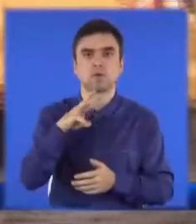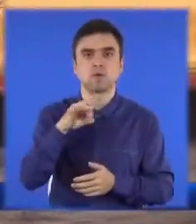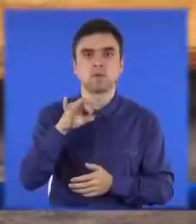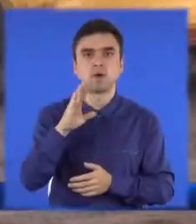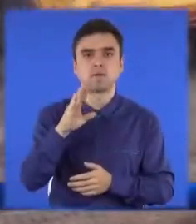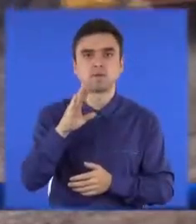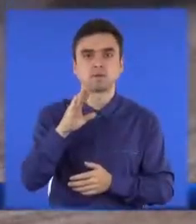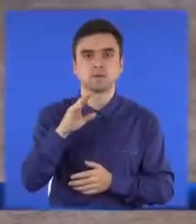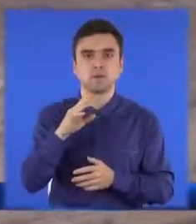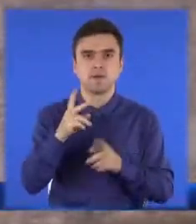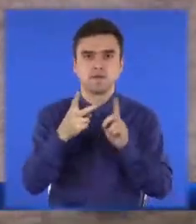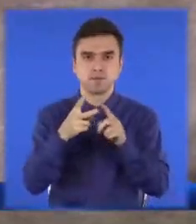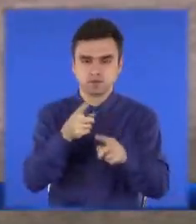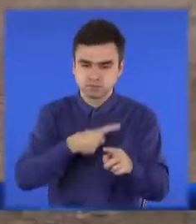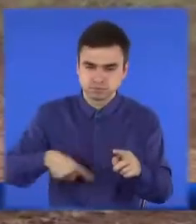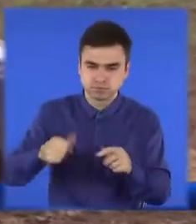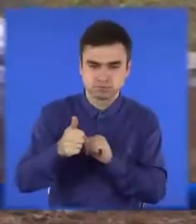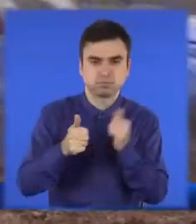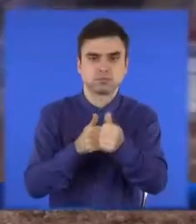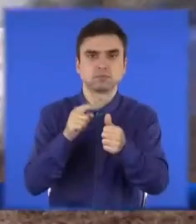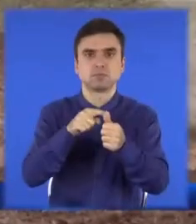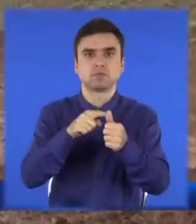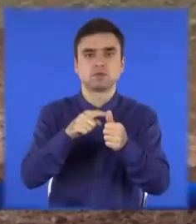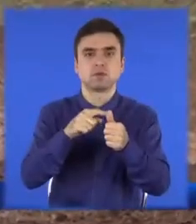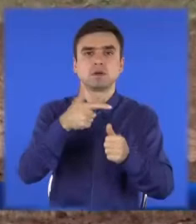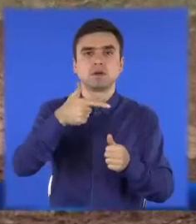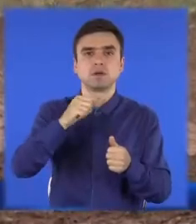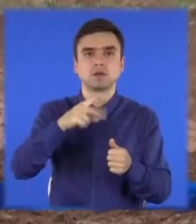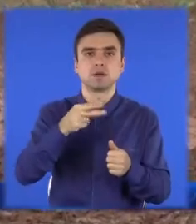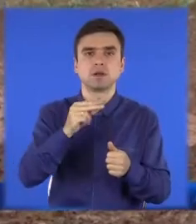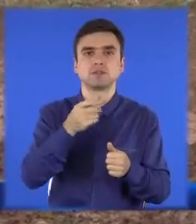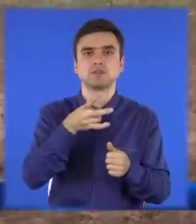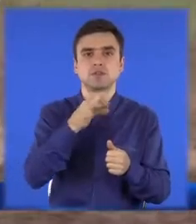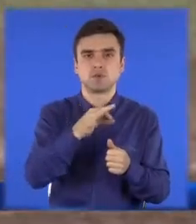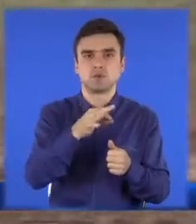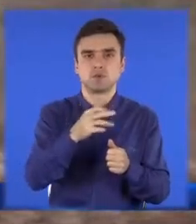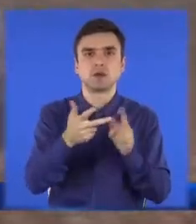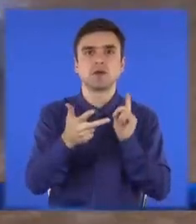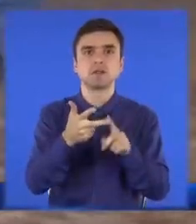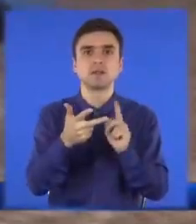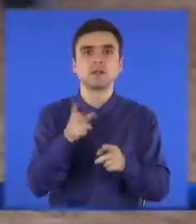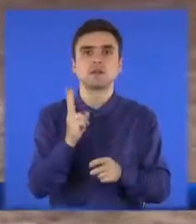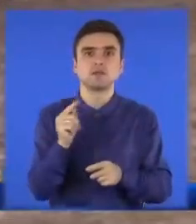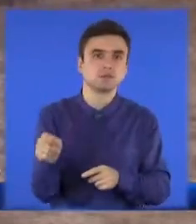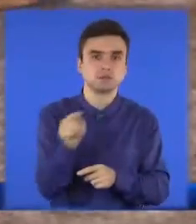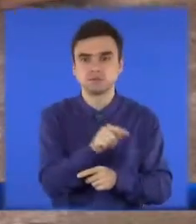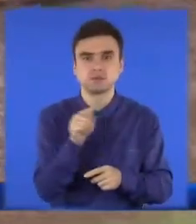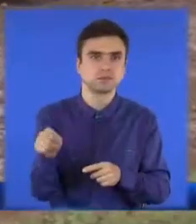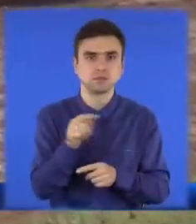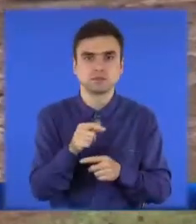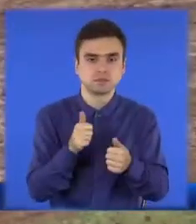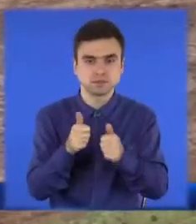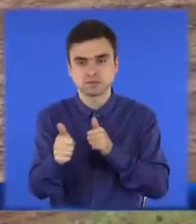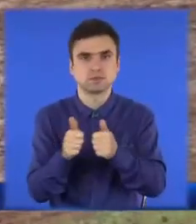випередив криворізький екстремал Андрій Гальченко. Третій етап був вирішальним. Обидва учасники не поступались один одному, і це